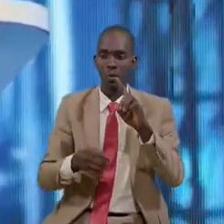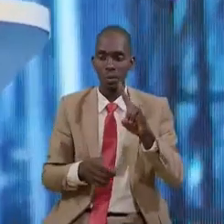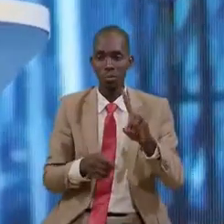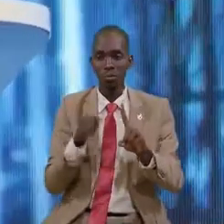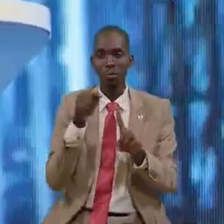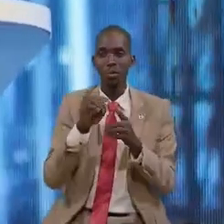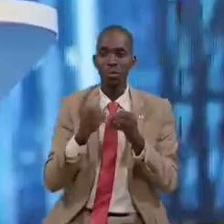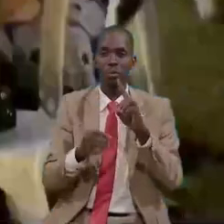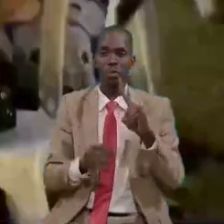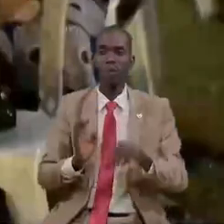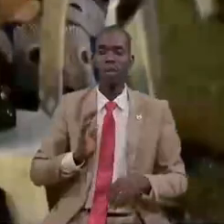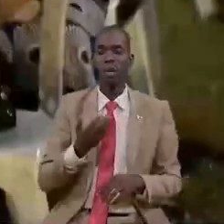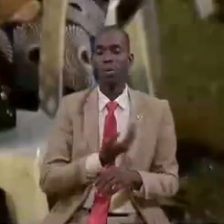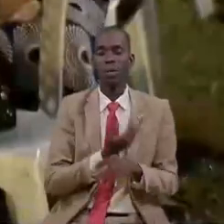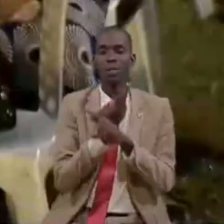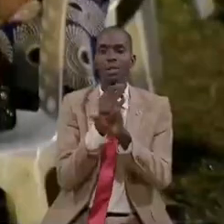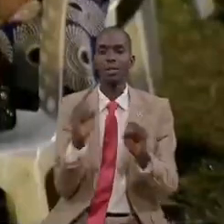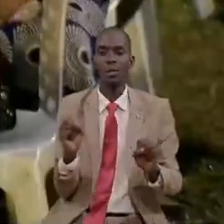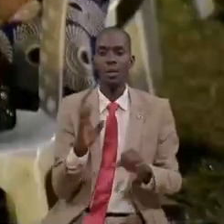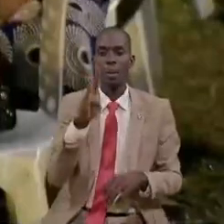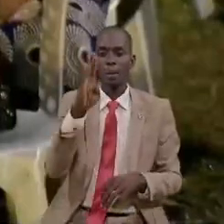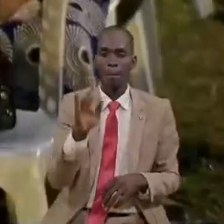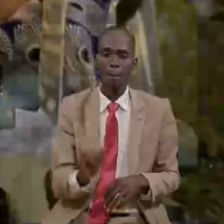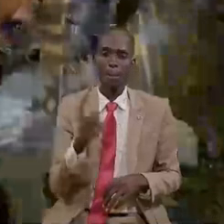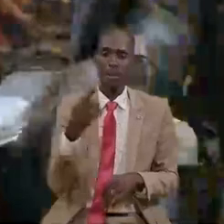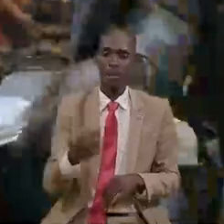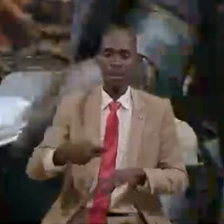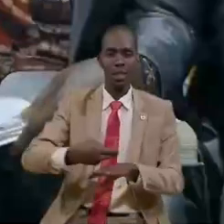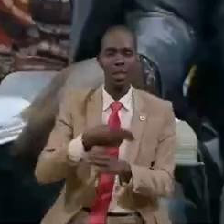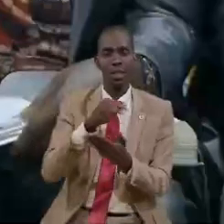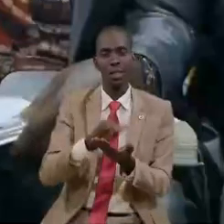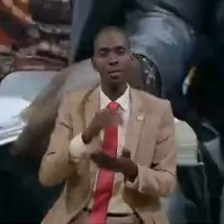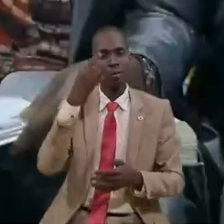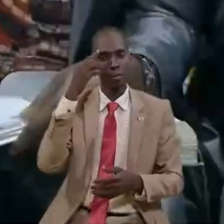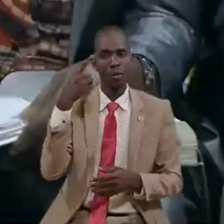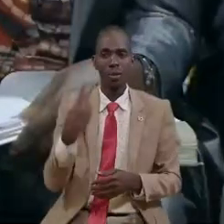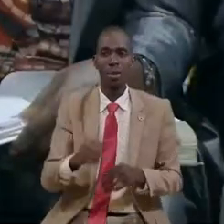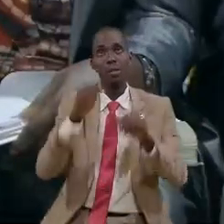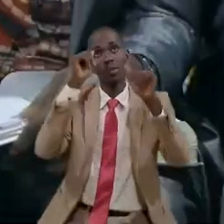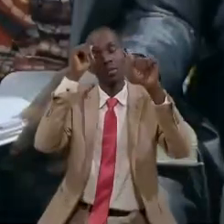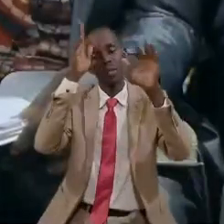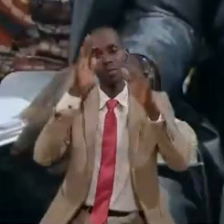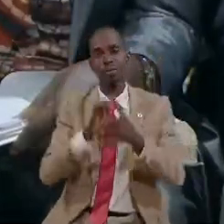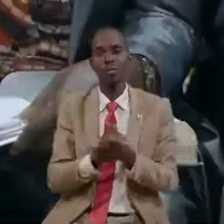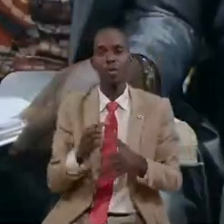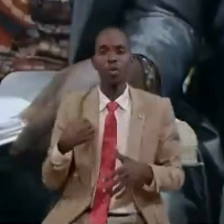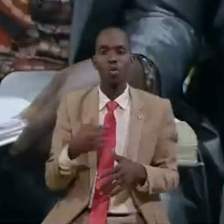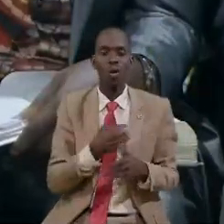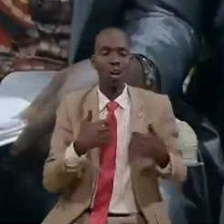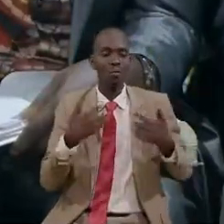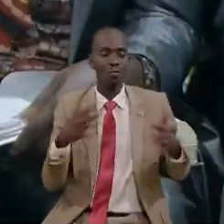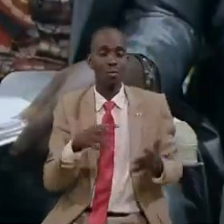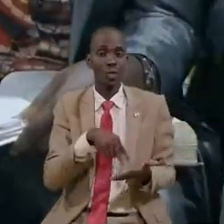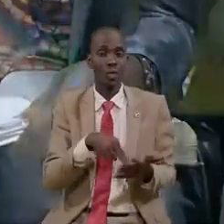notre rédemption par l'agneau pour le Père. Nous avons lu Apocalypse